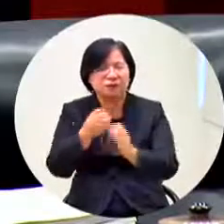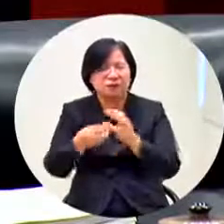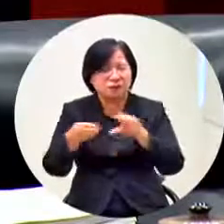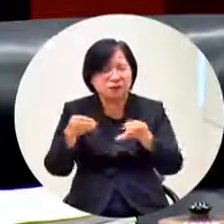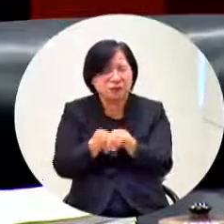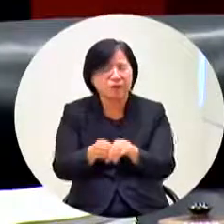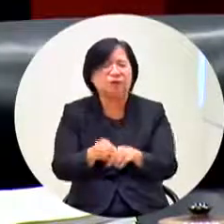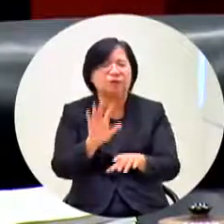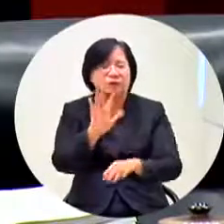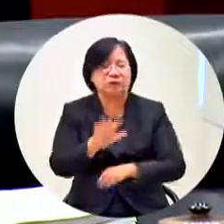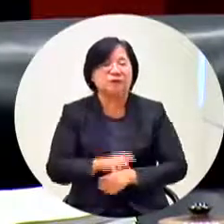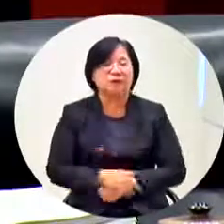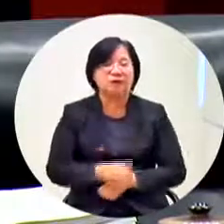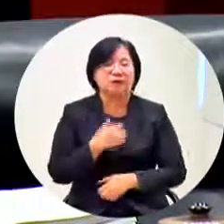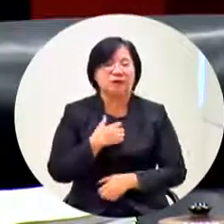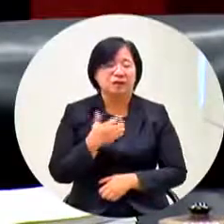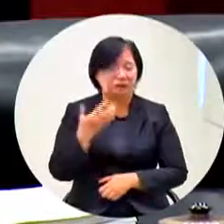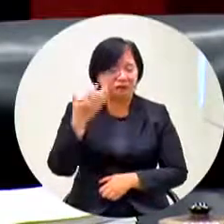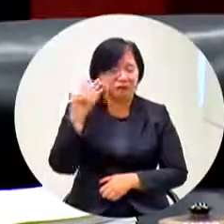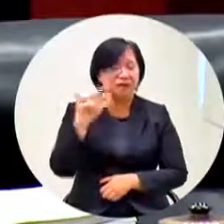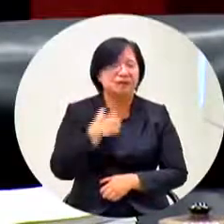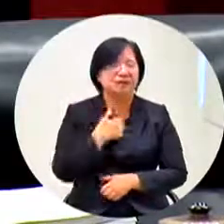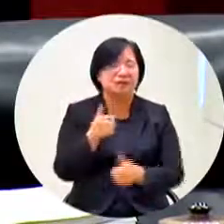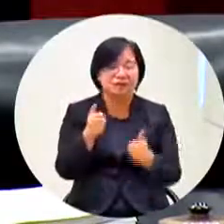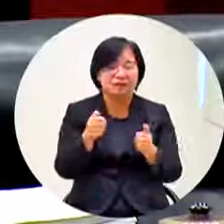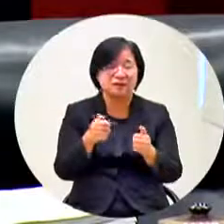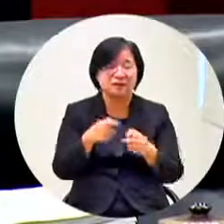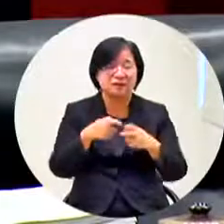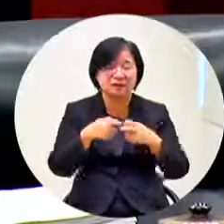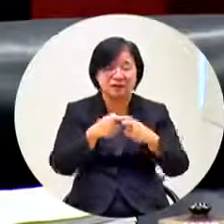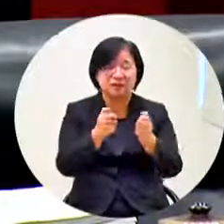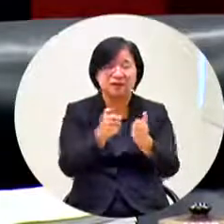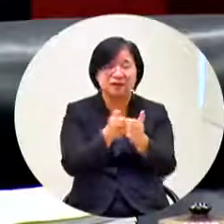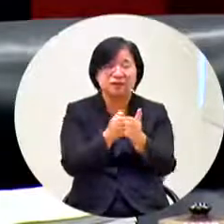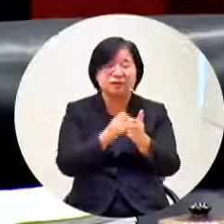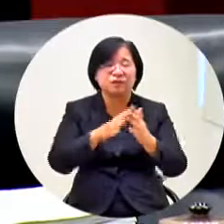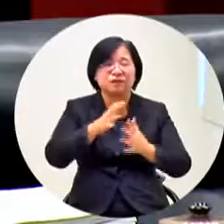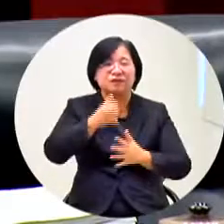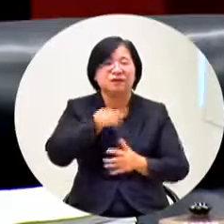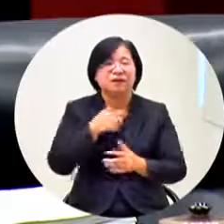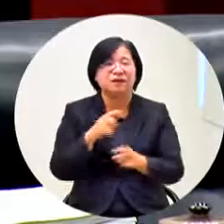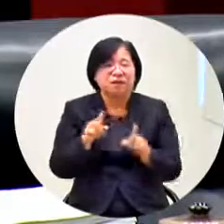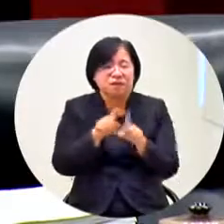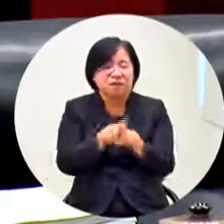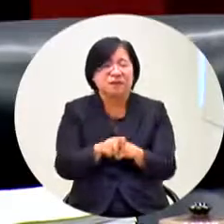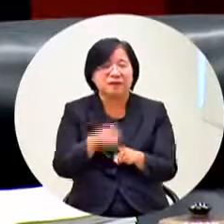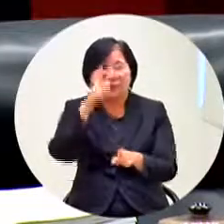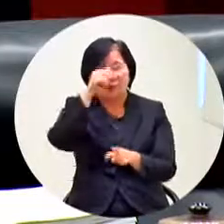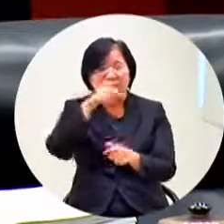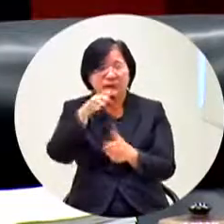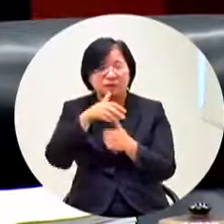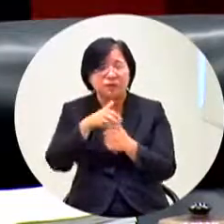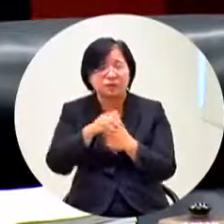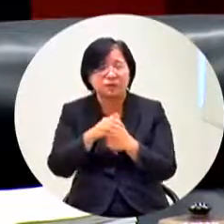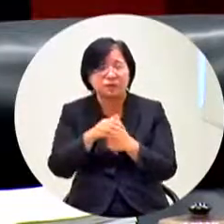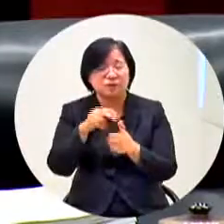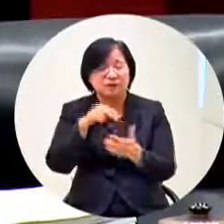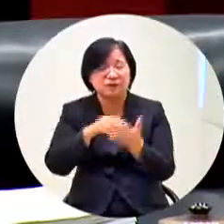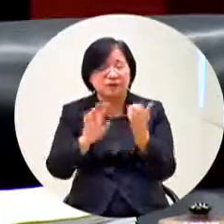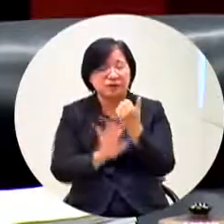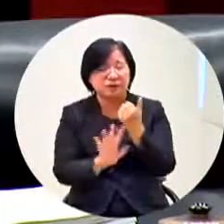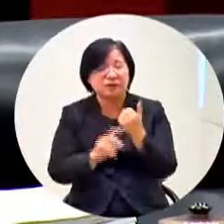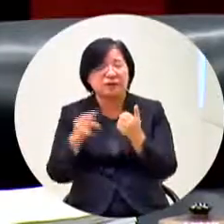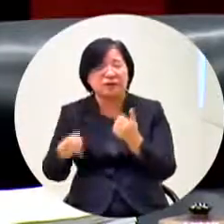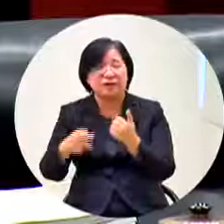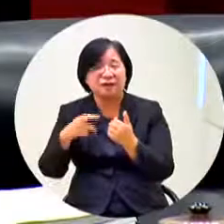我们很感谢李世川副市长亲自下去陪着我们黄昭顺立委跟我还有雅芬议员，我们就从右昌森林公园